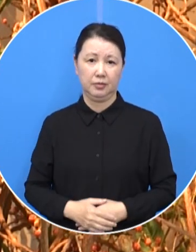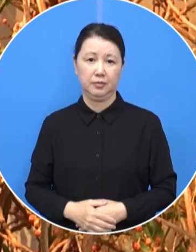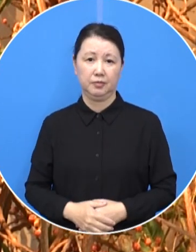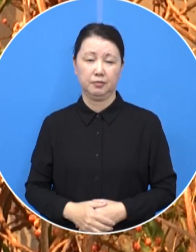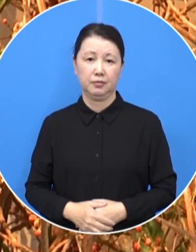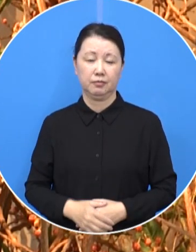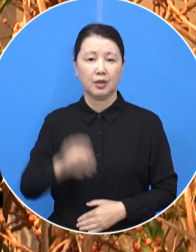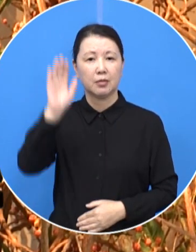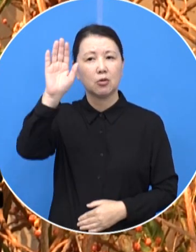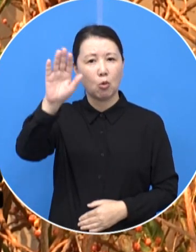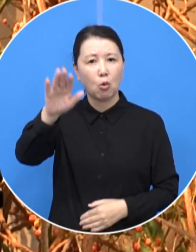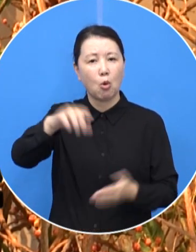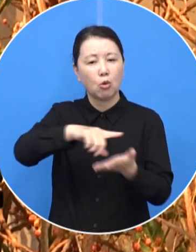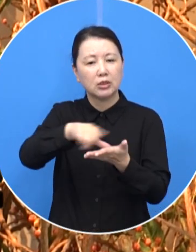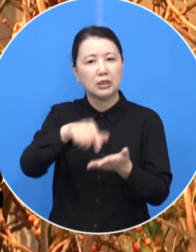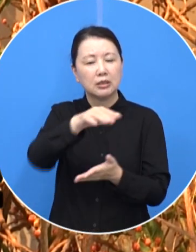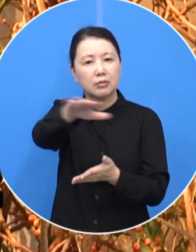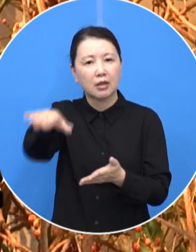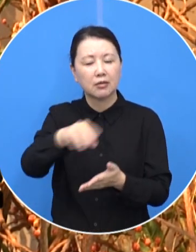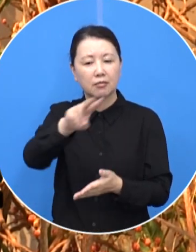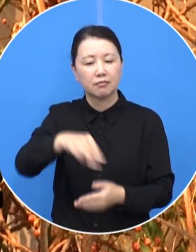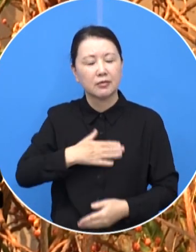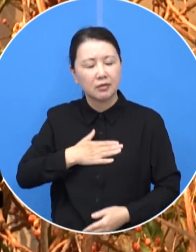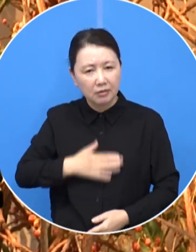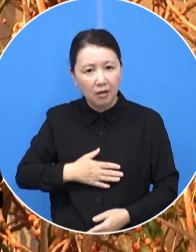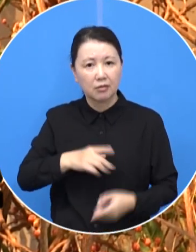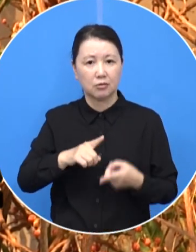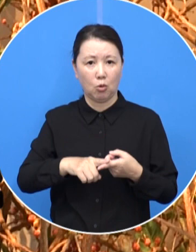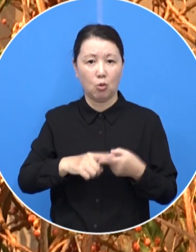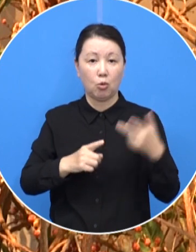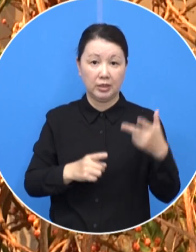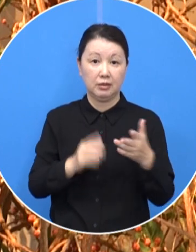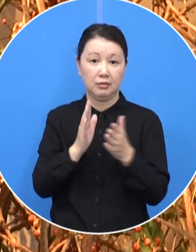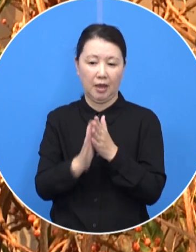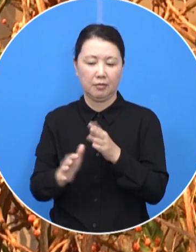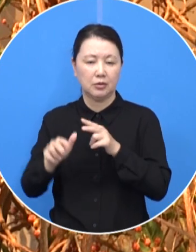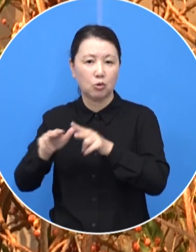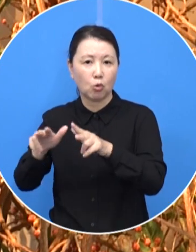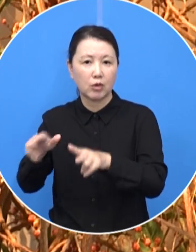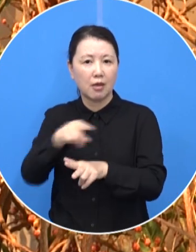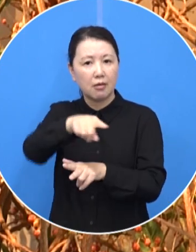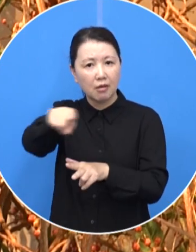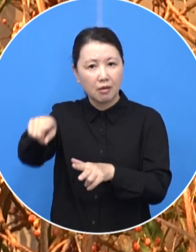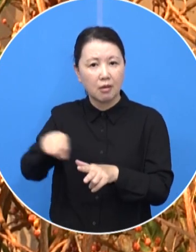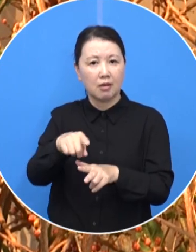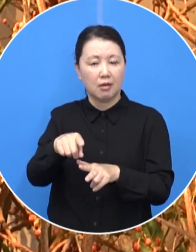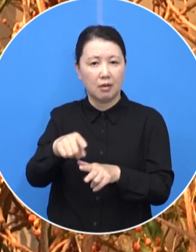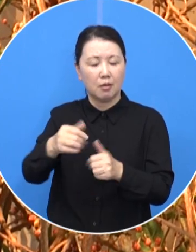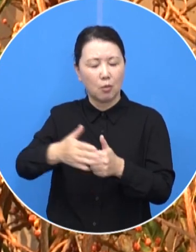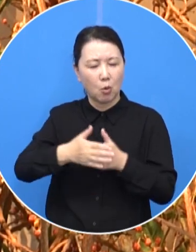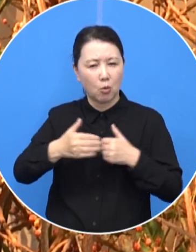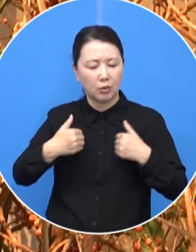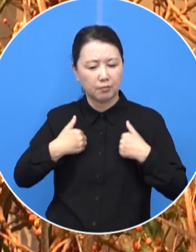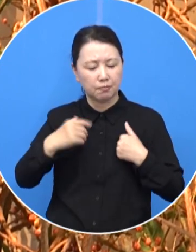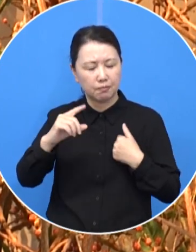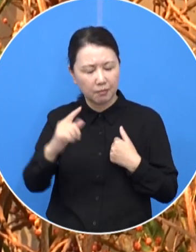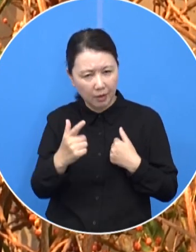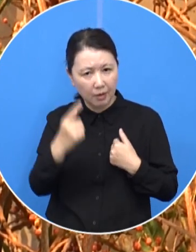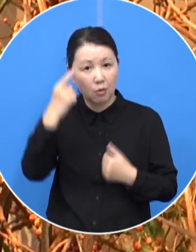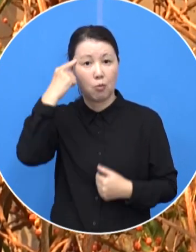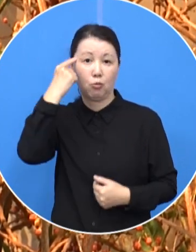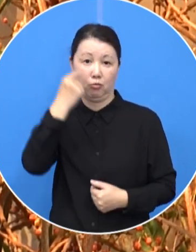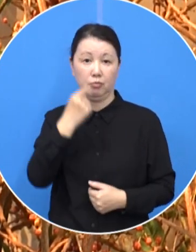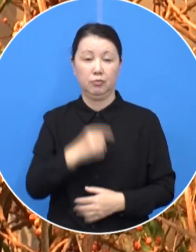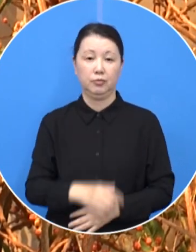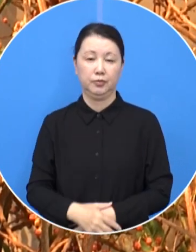、今後はやっぱり地域の方々のご理解と市、県、行政の方々にお力を借りていかない